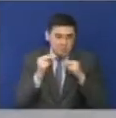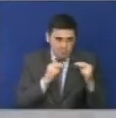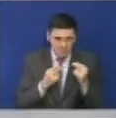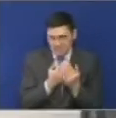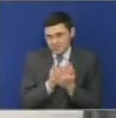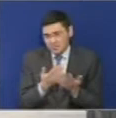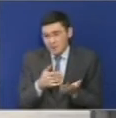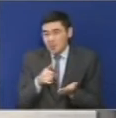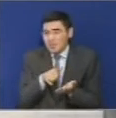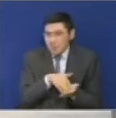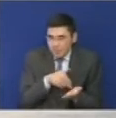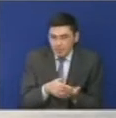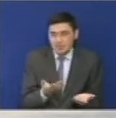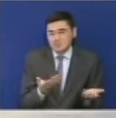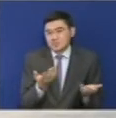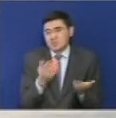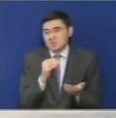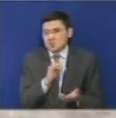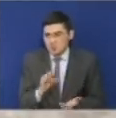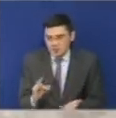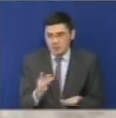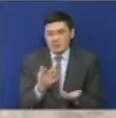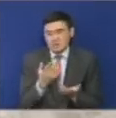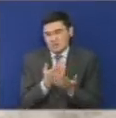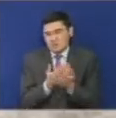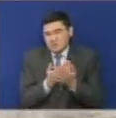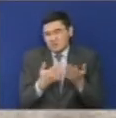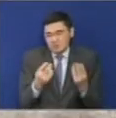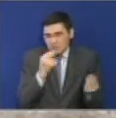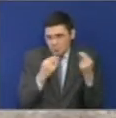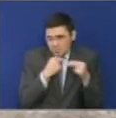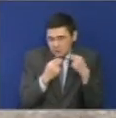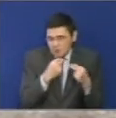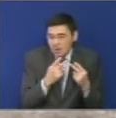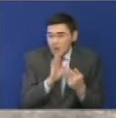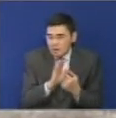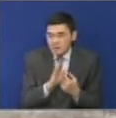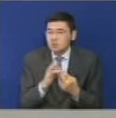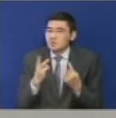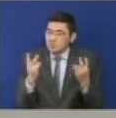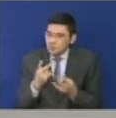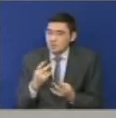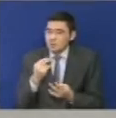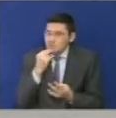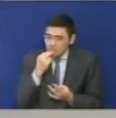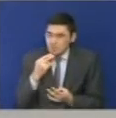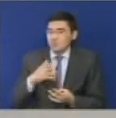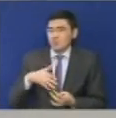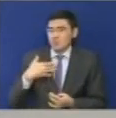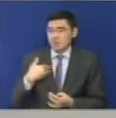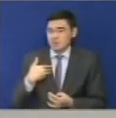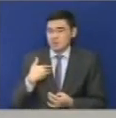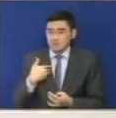қайта өңделген өнімдерді тұтынуға мәжбүр. Кейбір азық-түліктің шектеулі болуы пайдалы тамақтануға кедергі. Алайда